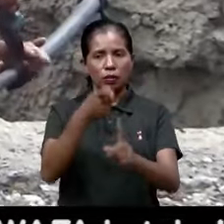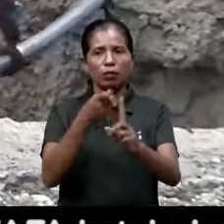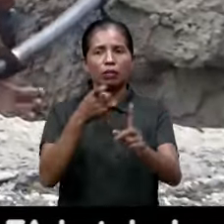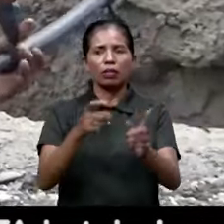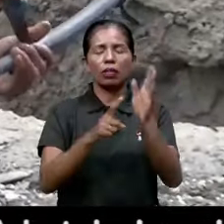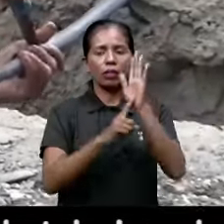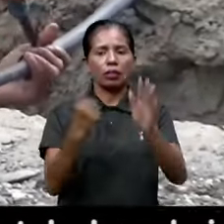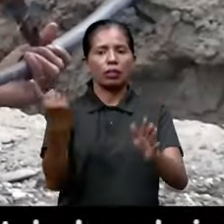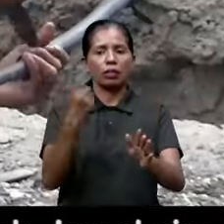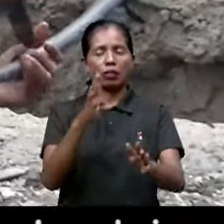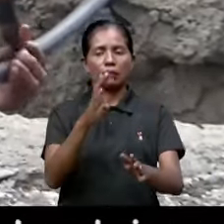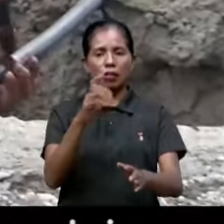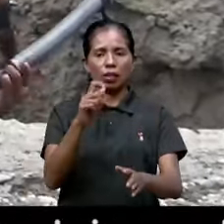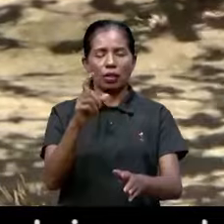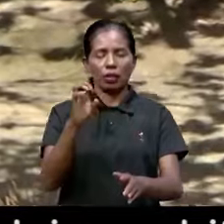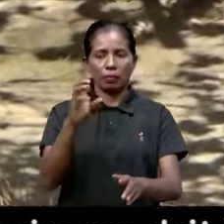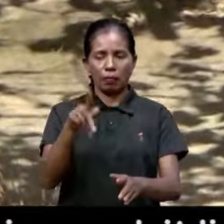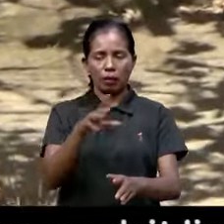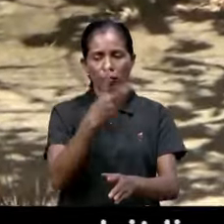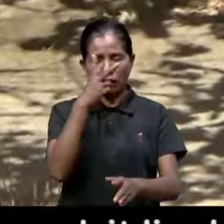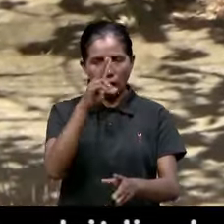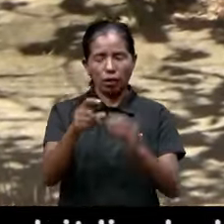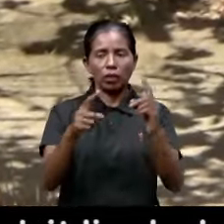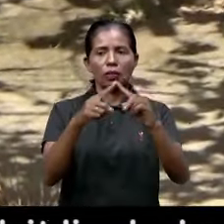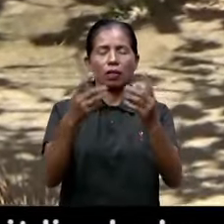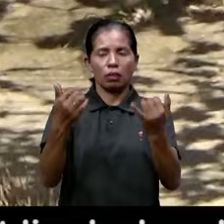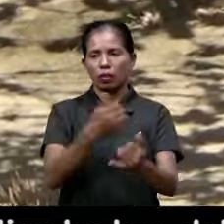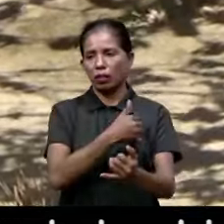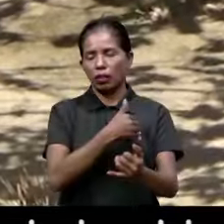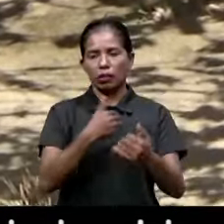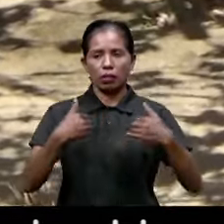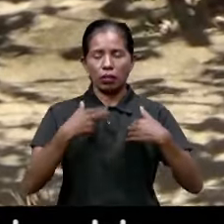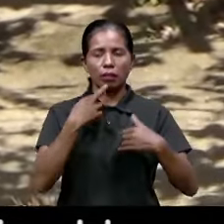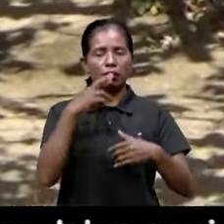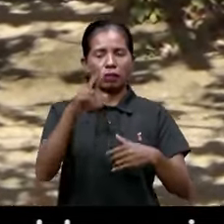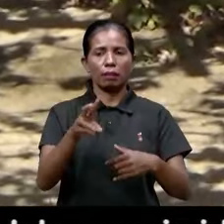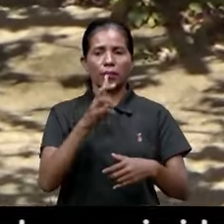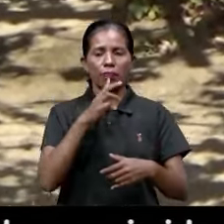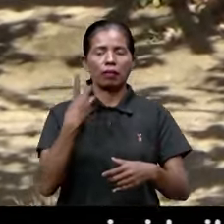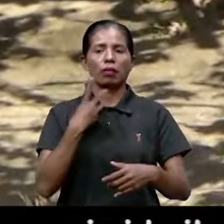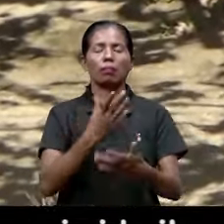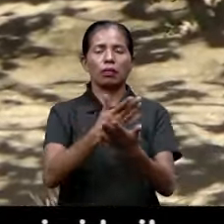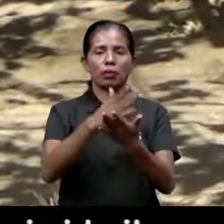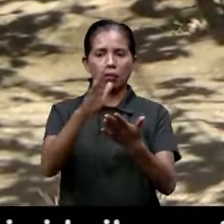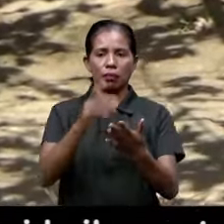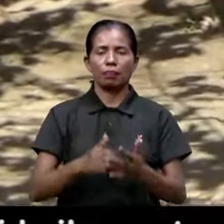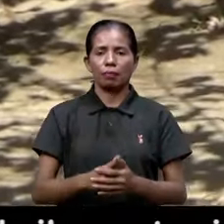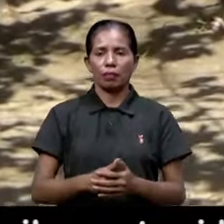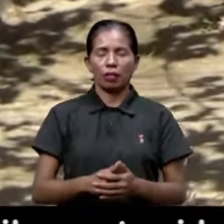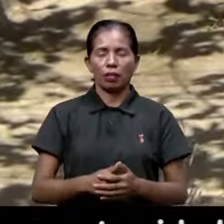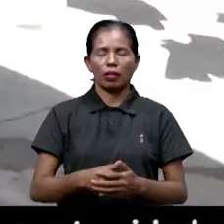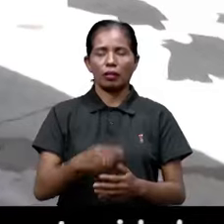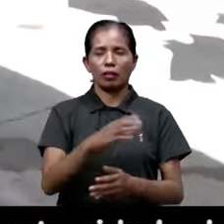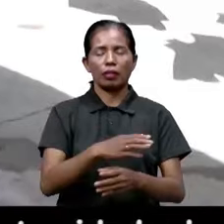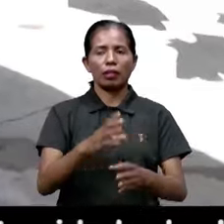hato OBB kona ba BTLP, atu resolve, mai beto agora sedau kiha resposta. Pea mi hola di, tangkere